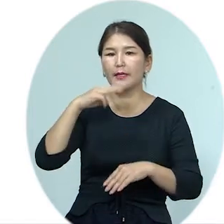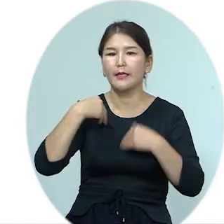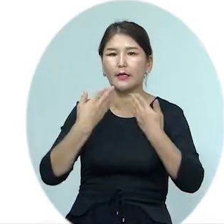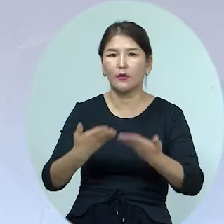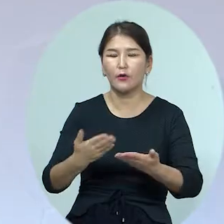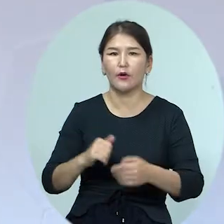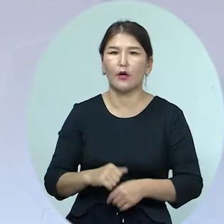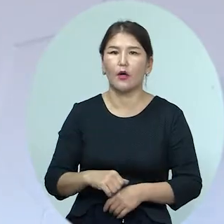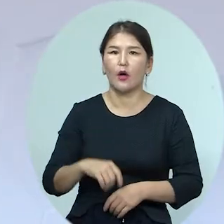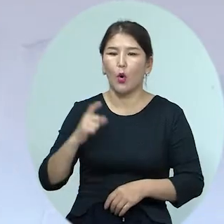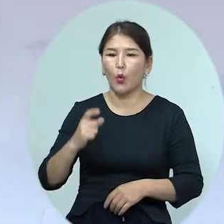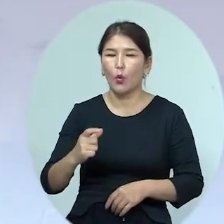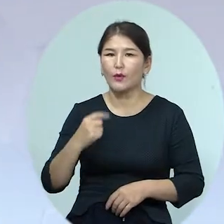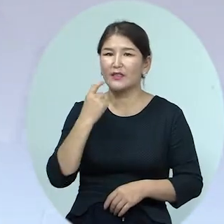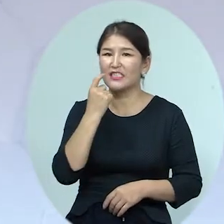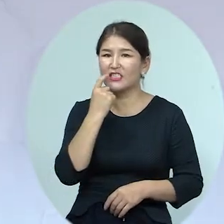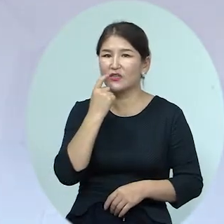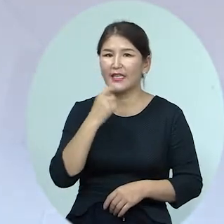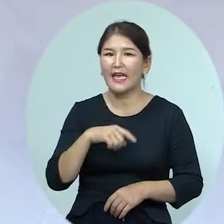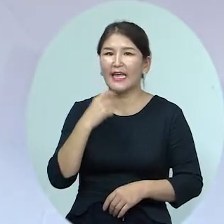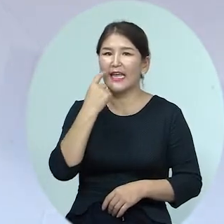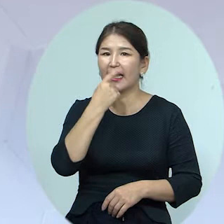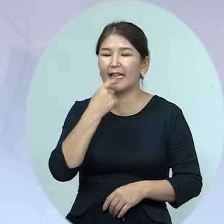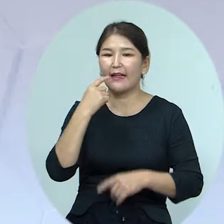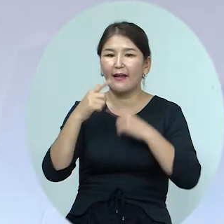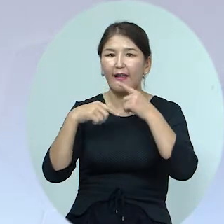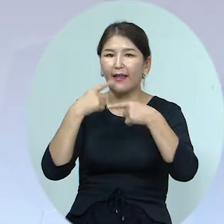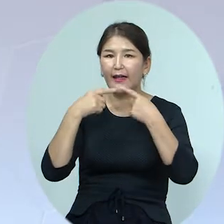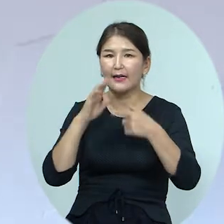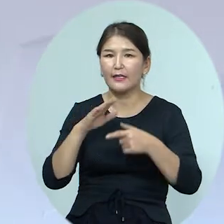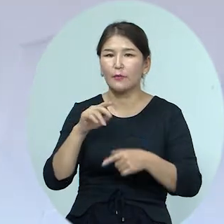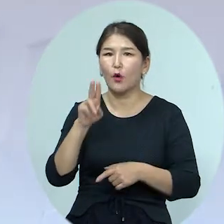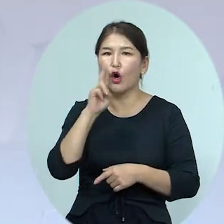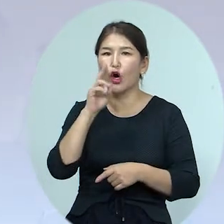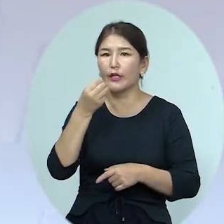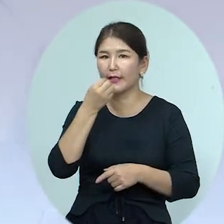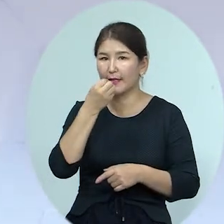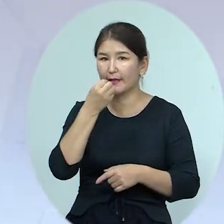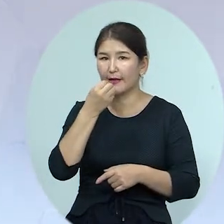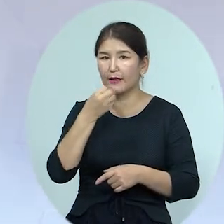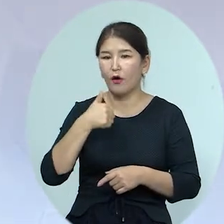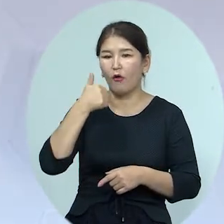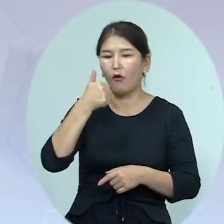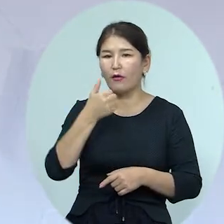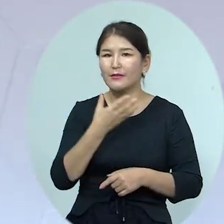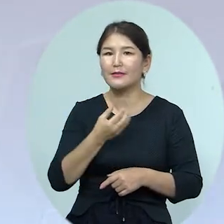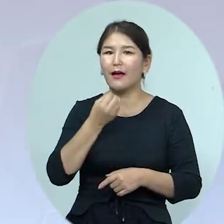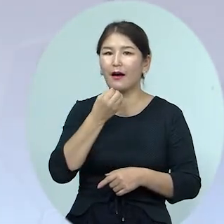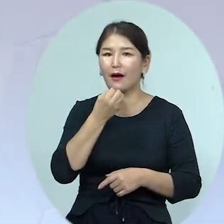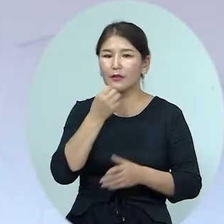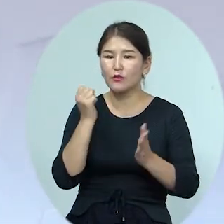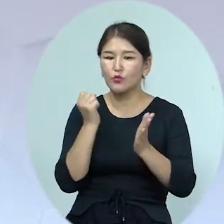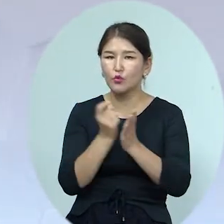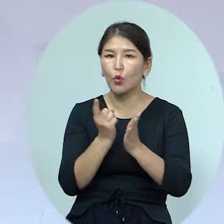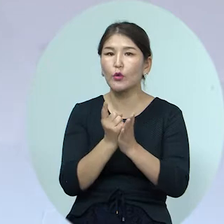өгье. Хүний шүд хүний хэл ярианд хоол зажлаж идэхэд гоё сайхан харагдахад ийм